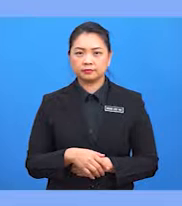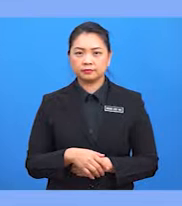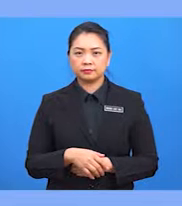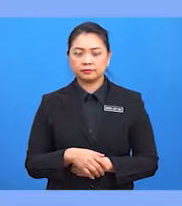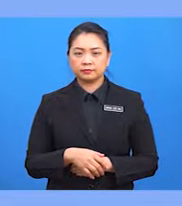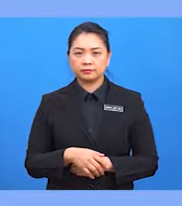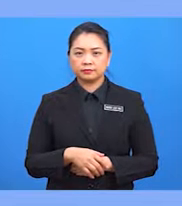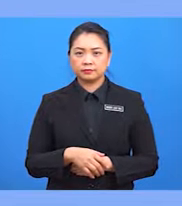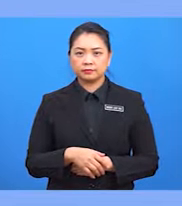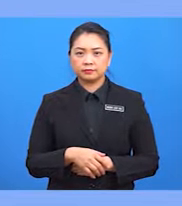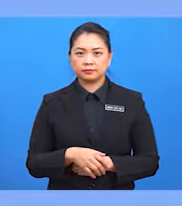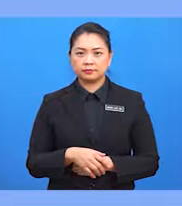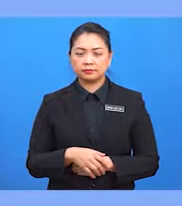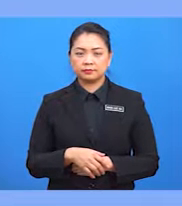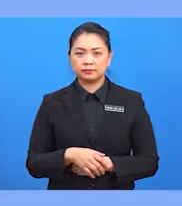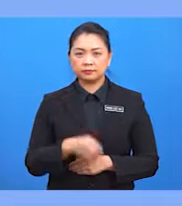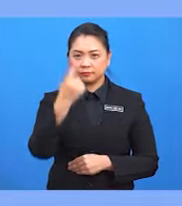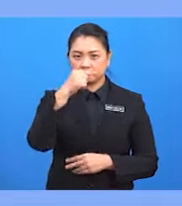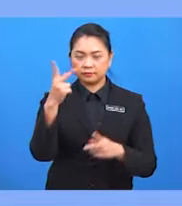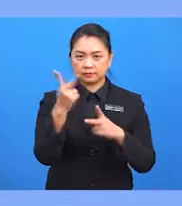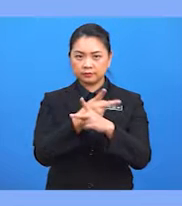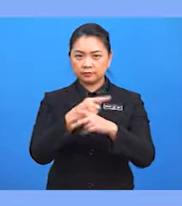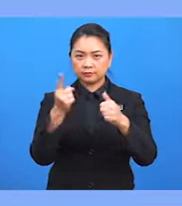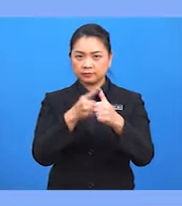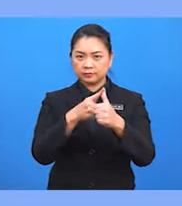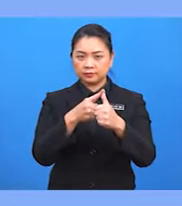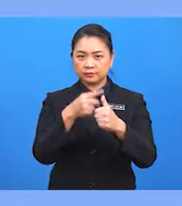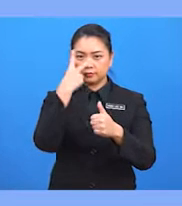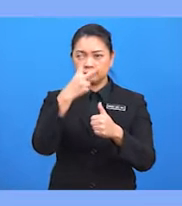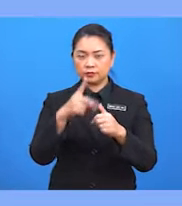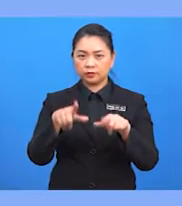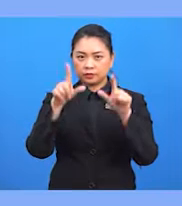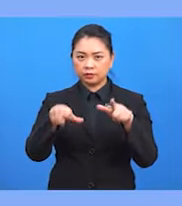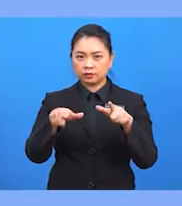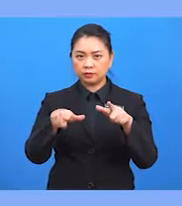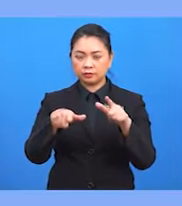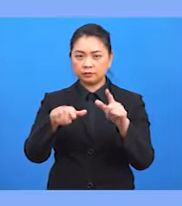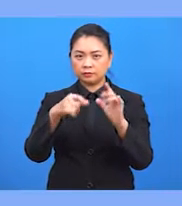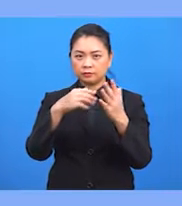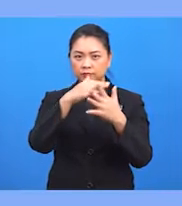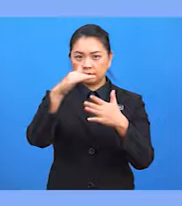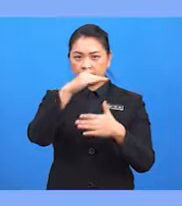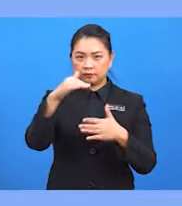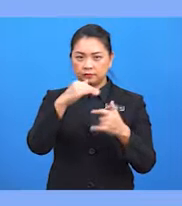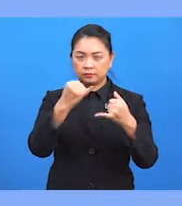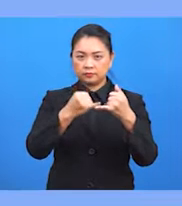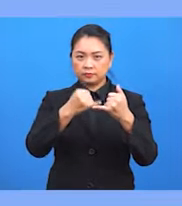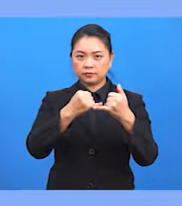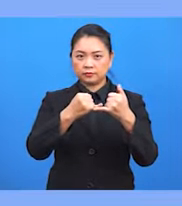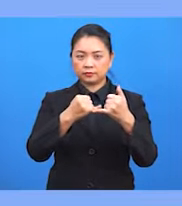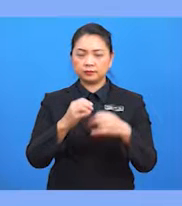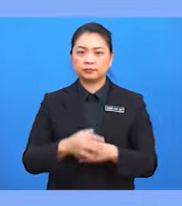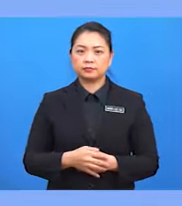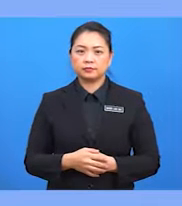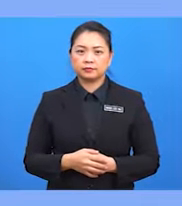Untuk kali pertama, kita letakkan percikan ini pada di antara layer terakhir dan juga layer ketiga.